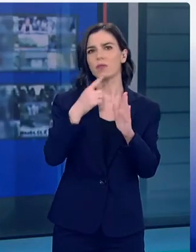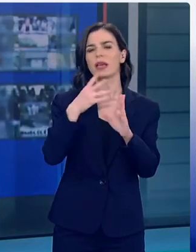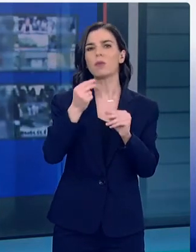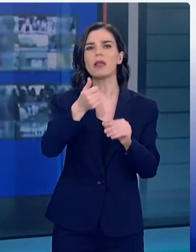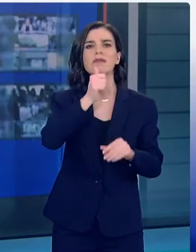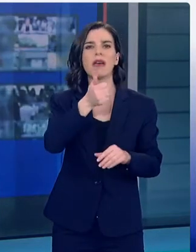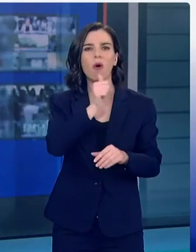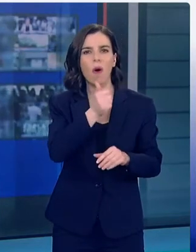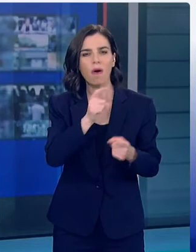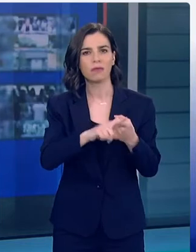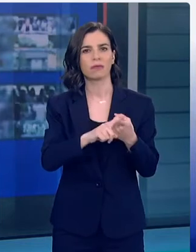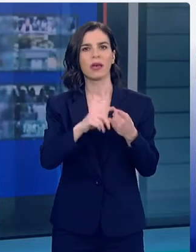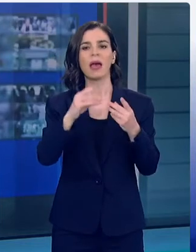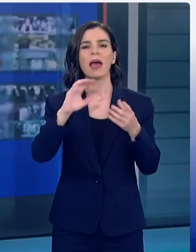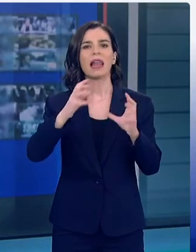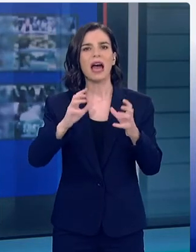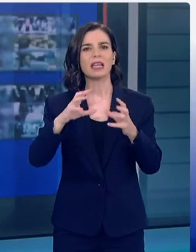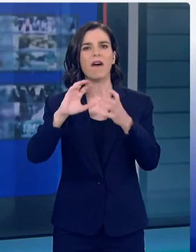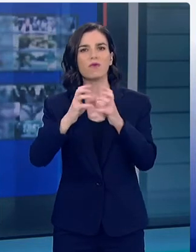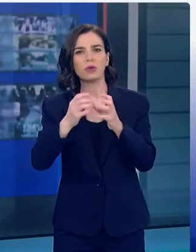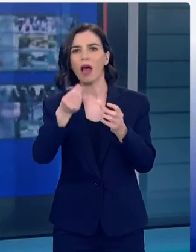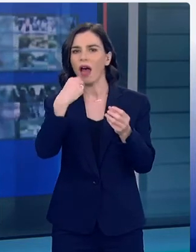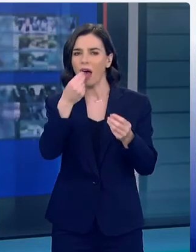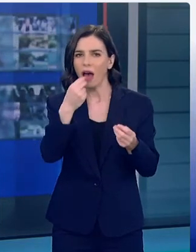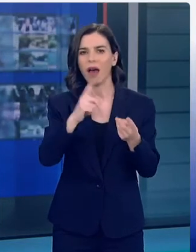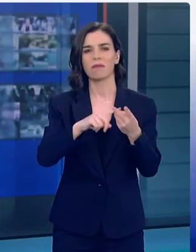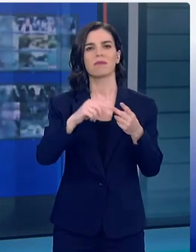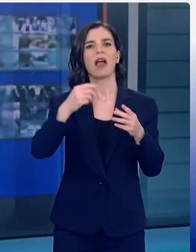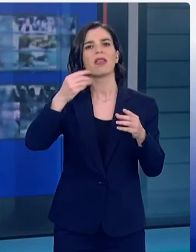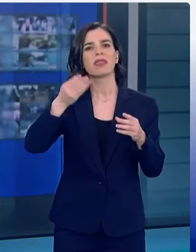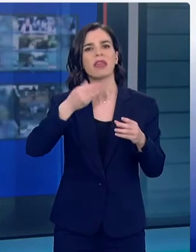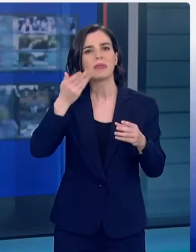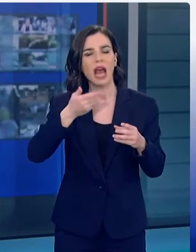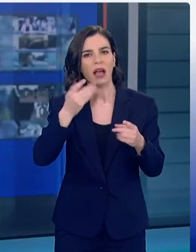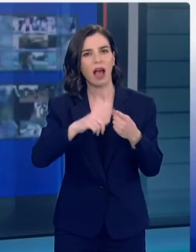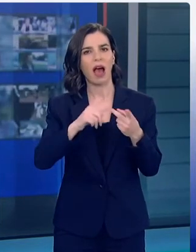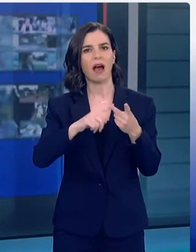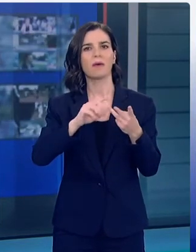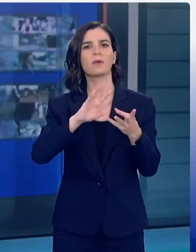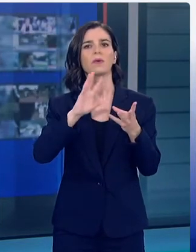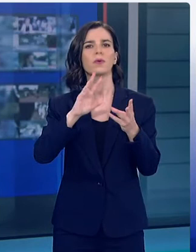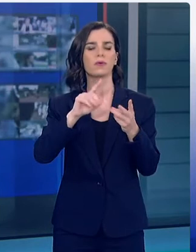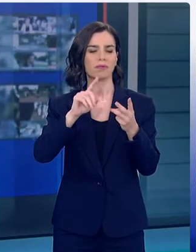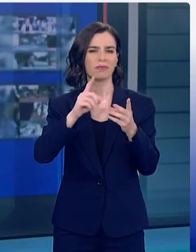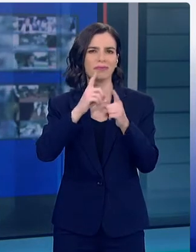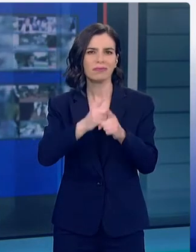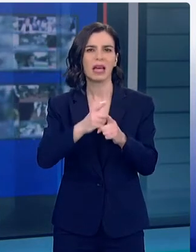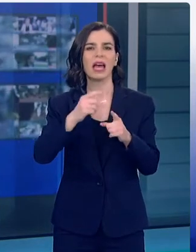νερό, μιλάει για ποικιλία λαχανικών και φρούτων, για δημητριακά, ιδιαίτερα αυτά πινολικής άλυσης,